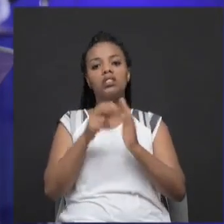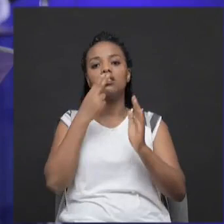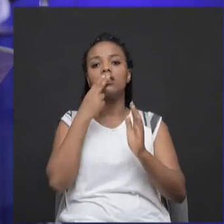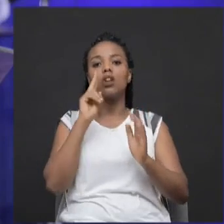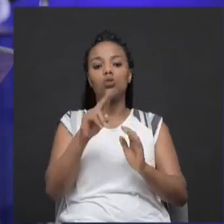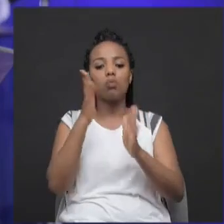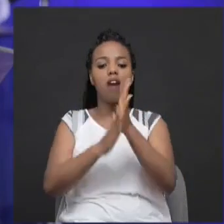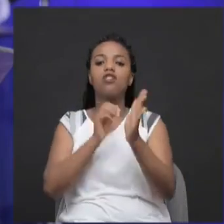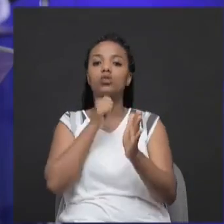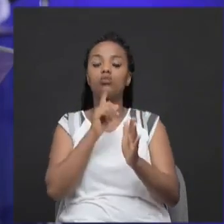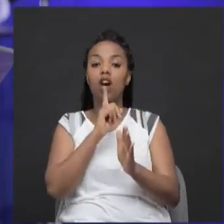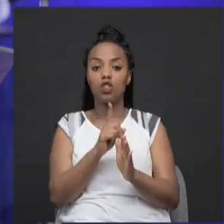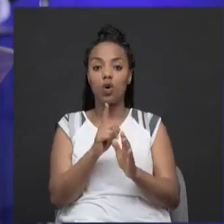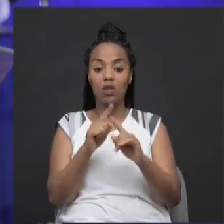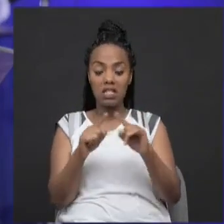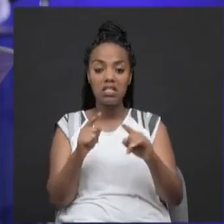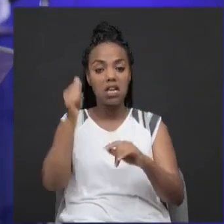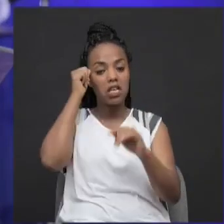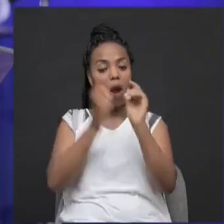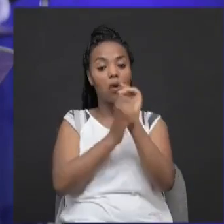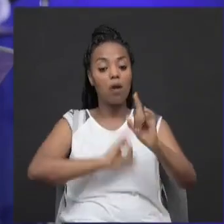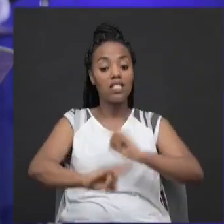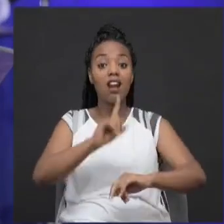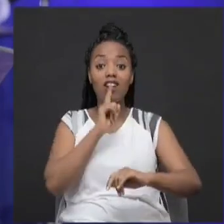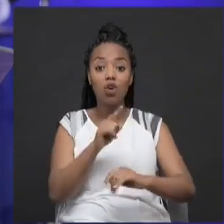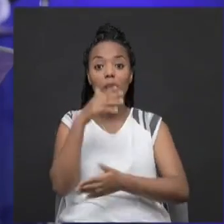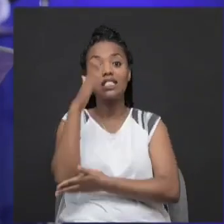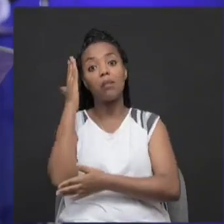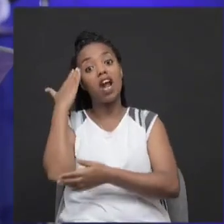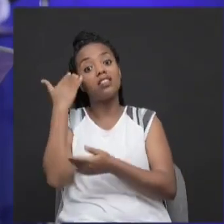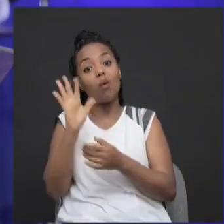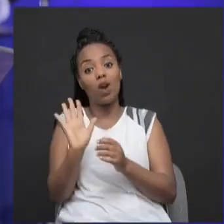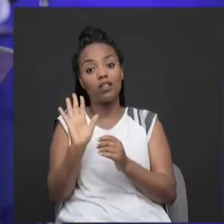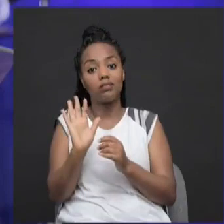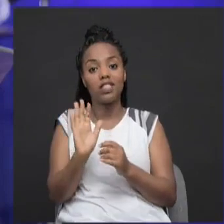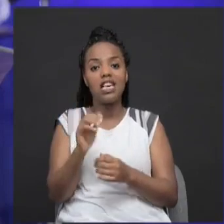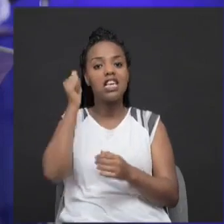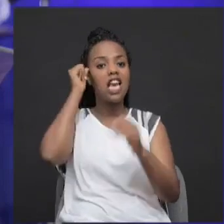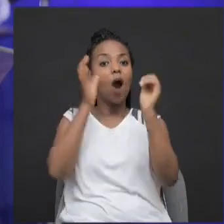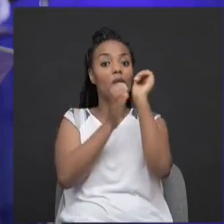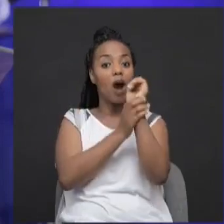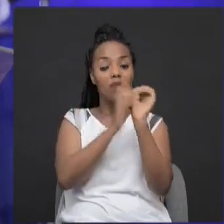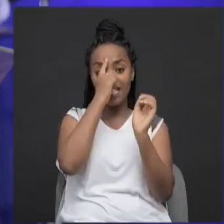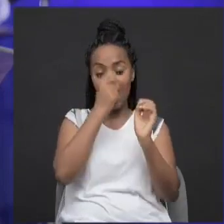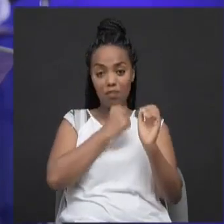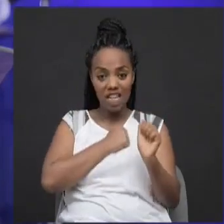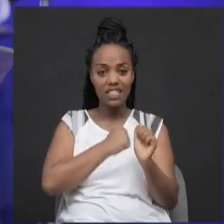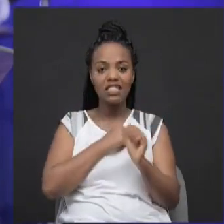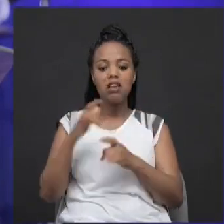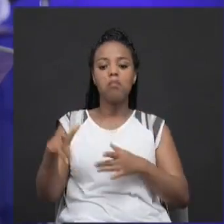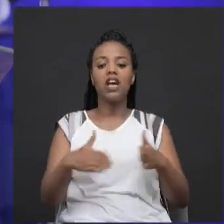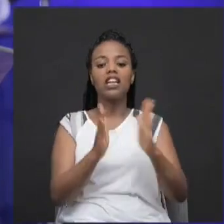የማይፈጽሙ ናቸው። ግን የአብርሃም ዘር ናቸው፣ በእግዚአብሔር አይታወቁም። የአብርሃምን የእምነት ፈለግ የተከተሉትን ብቻ በብሉይ ኪዳን